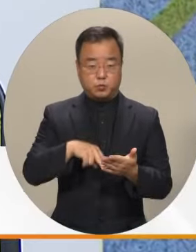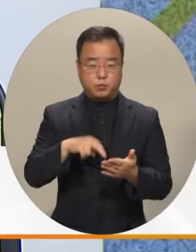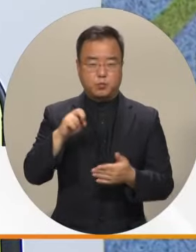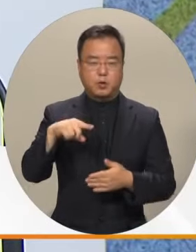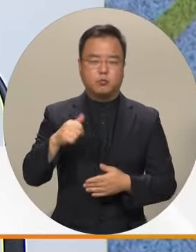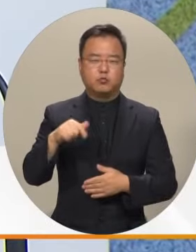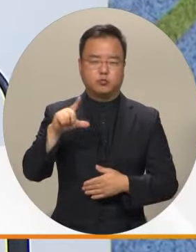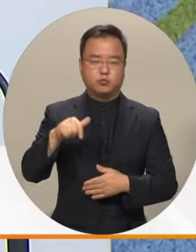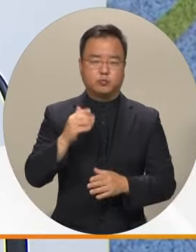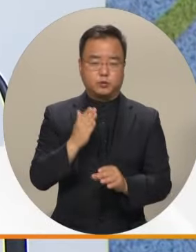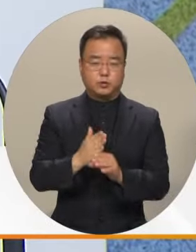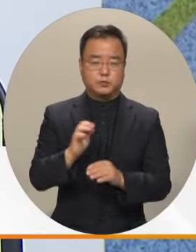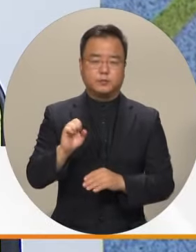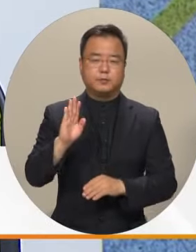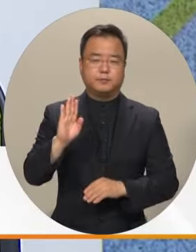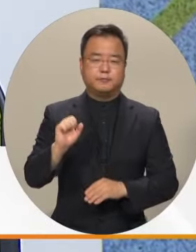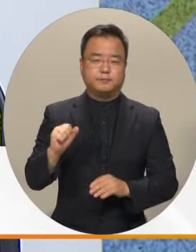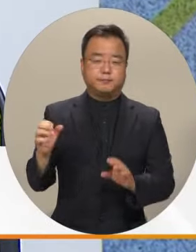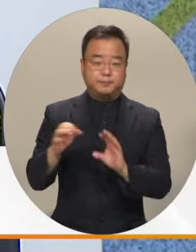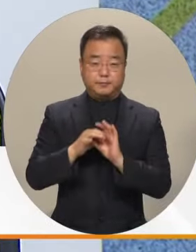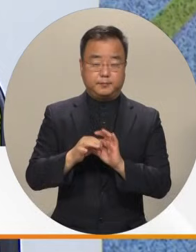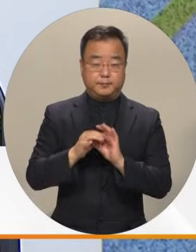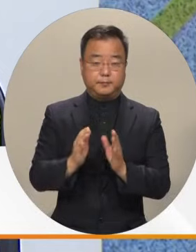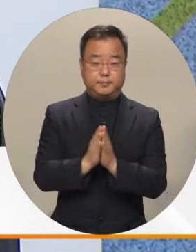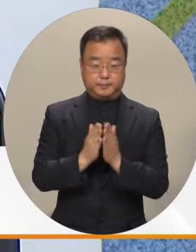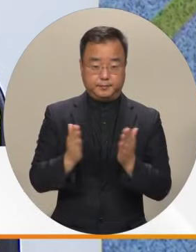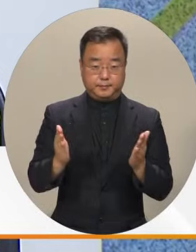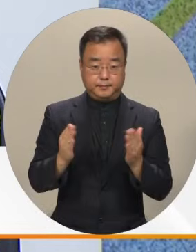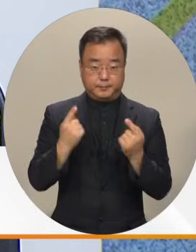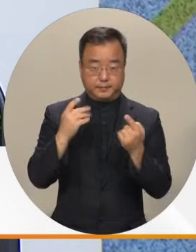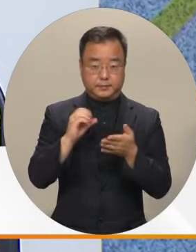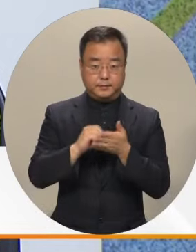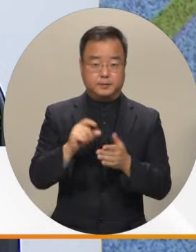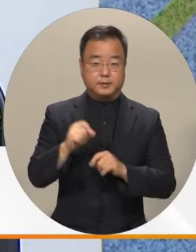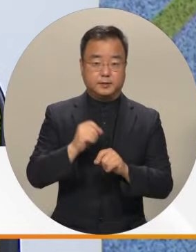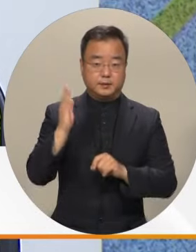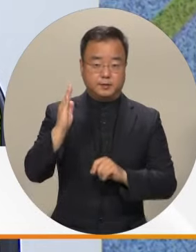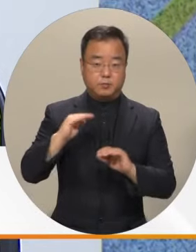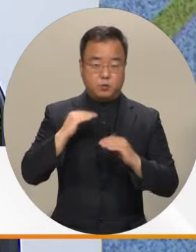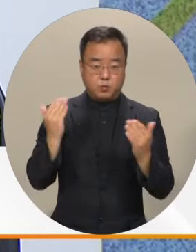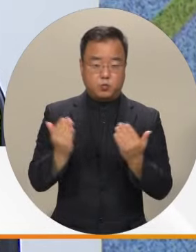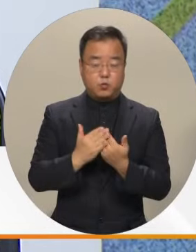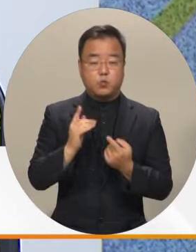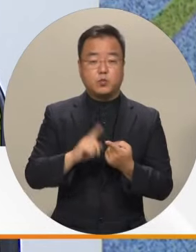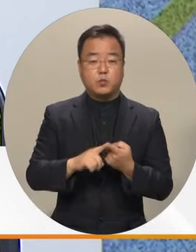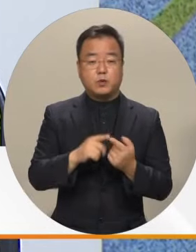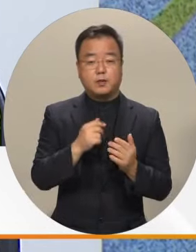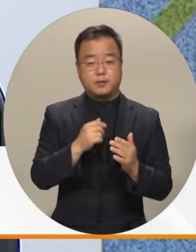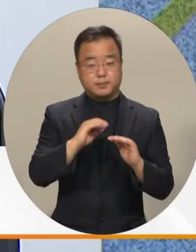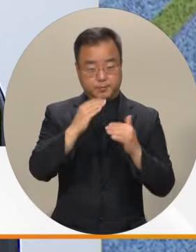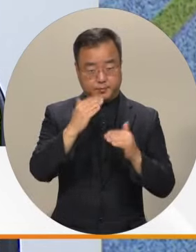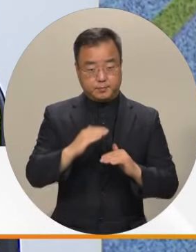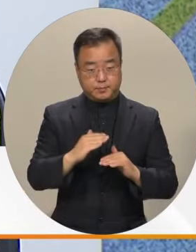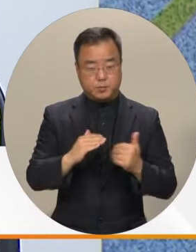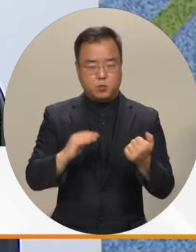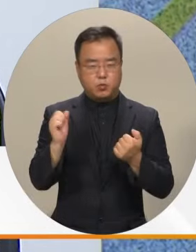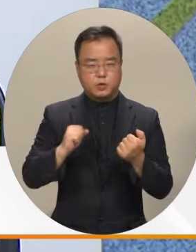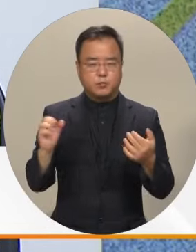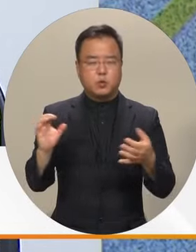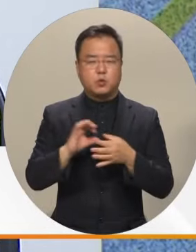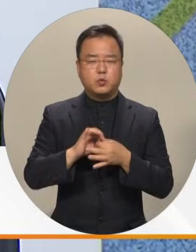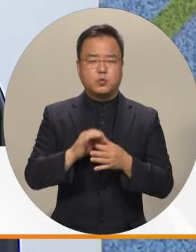EBS 연계 교재인 수능특강과 수능 완성의 제재와 작품을 50% 이상 연계함으로써